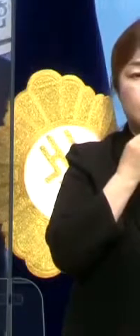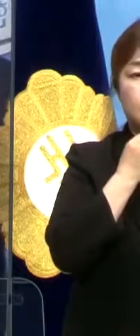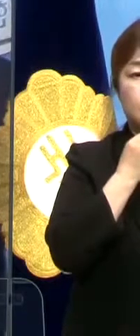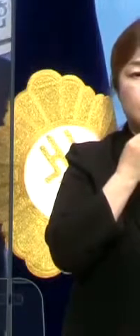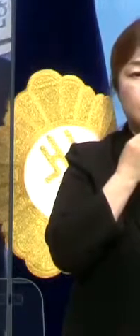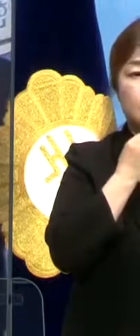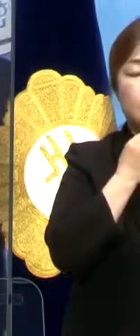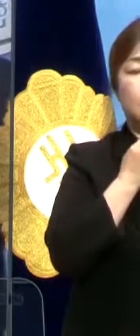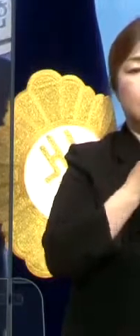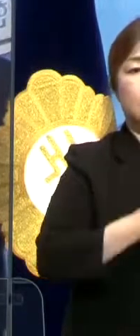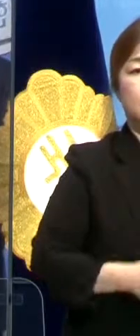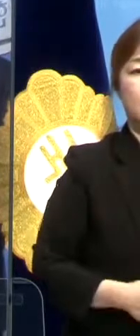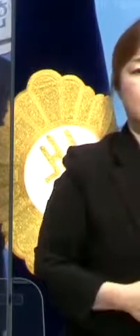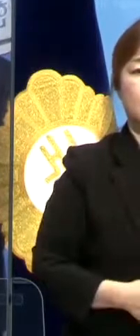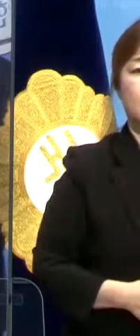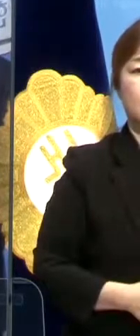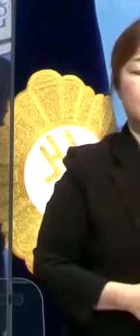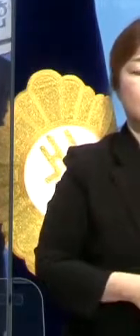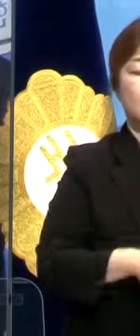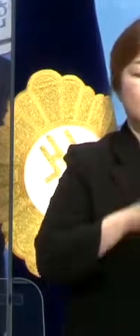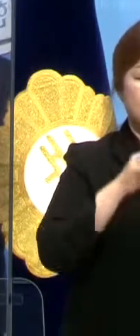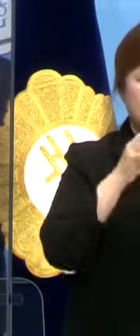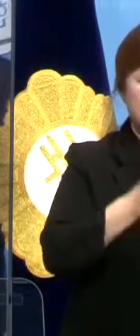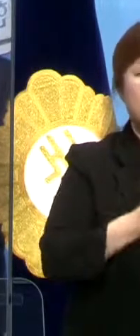이런 일은